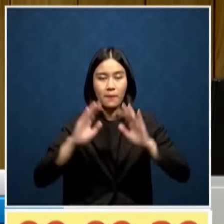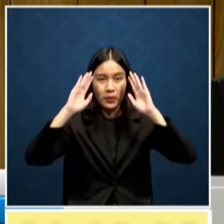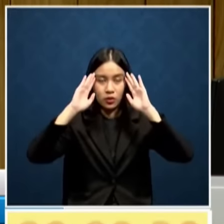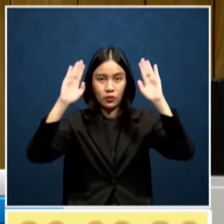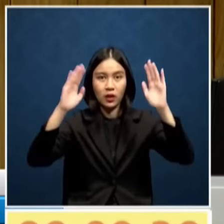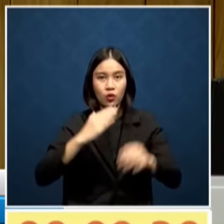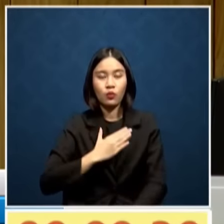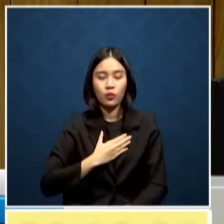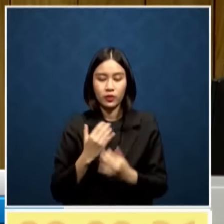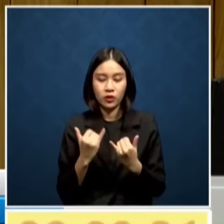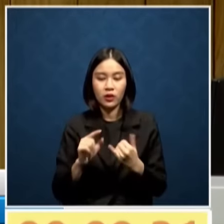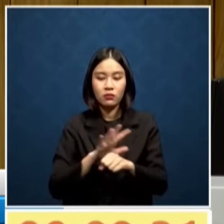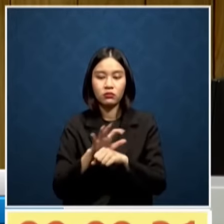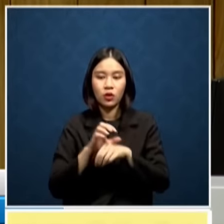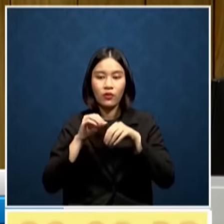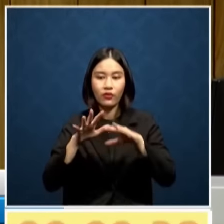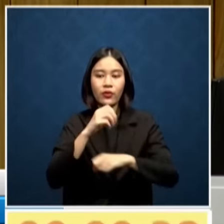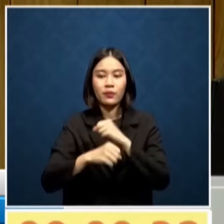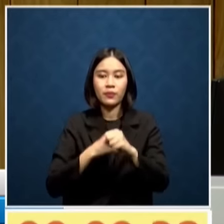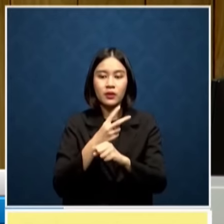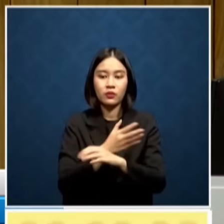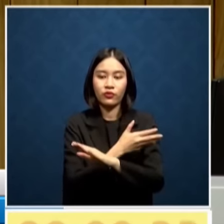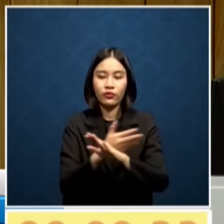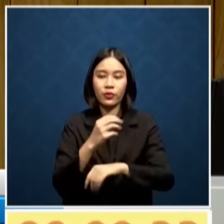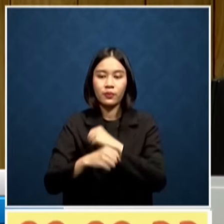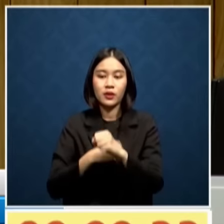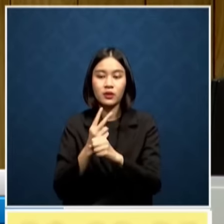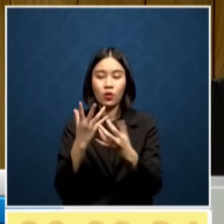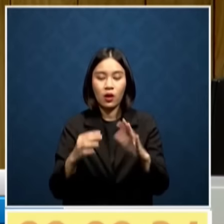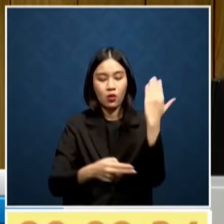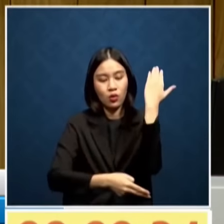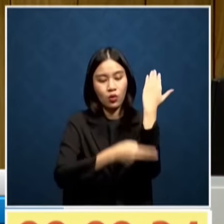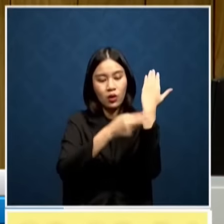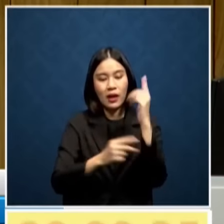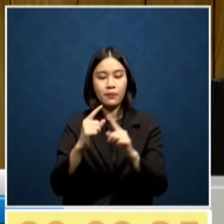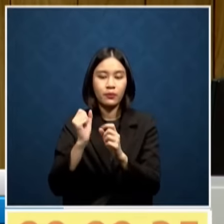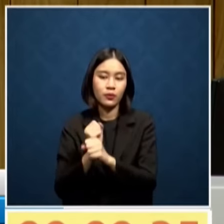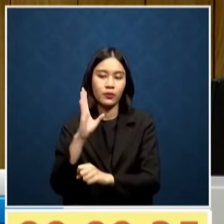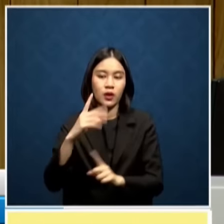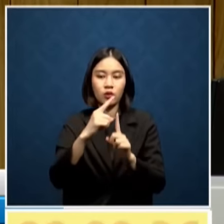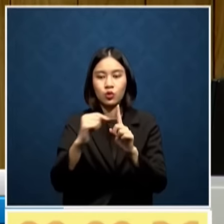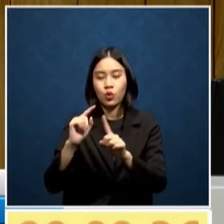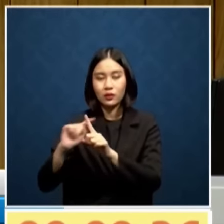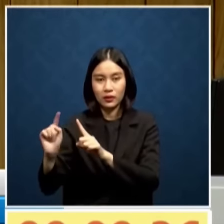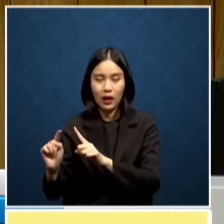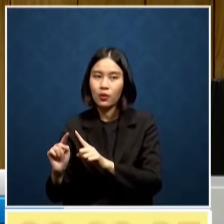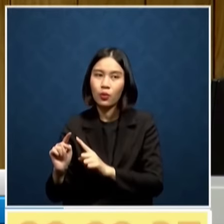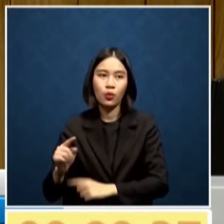การณ์แต่ขณะนี้โควิดเนี่ยมัน2ปีโรงแรมเนี่ยบริษัททัวร์หรือต่างๆเนี่ยมันช้ำมากกว่